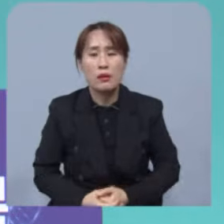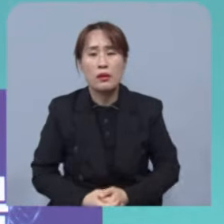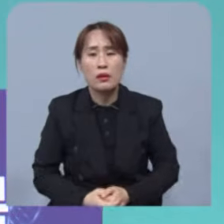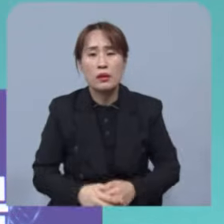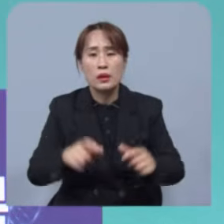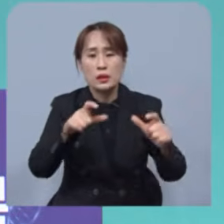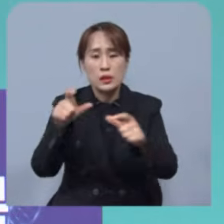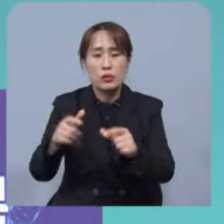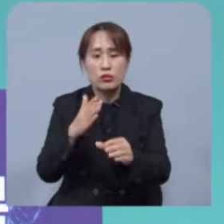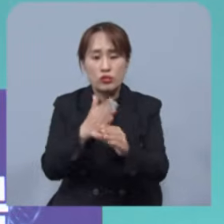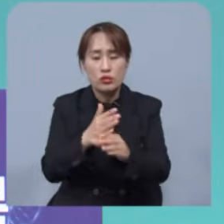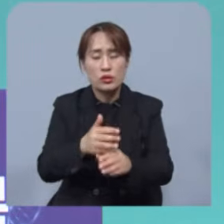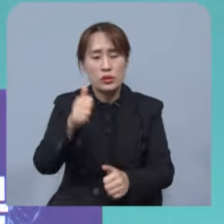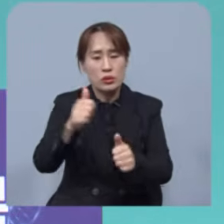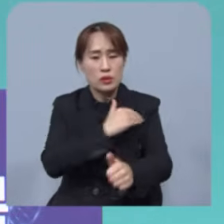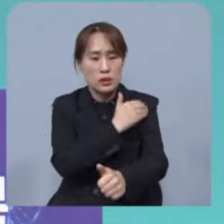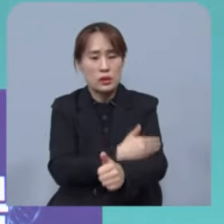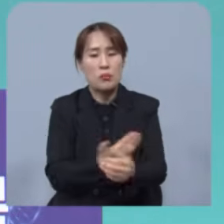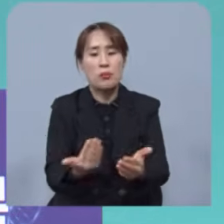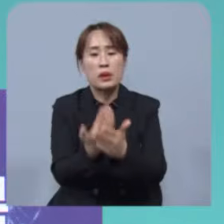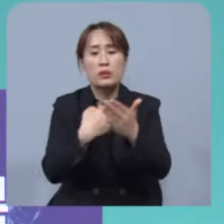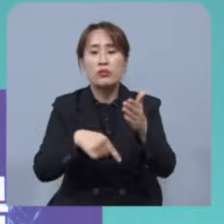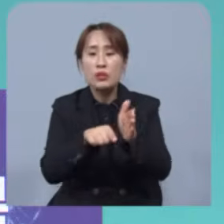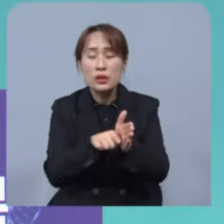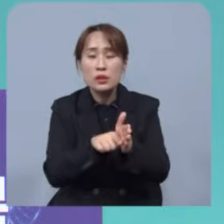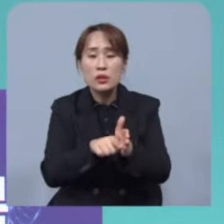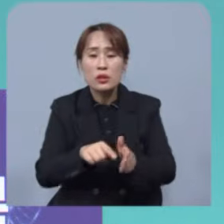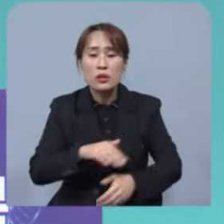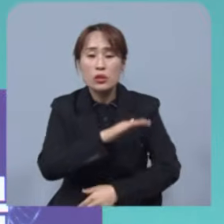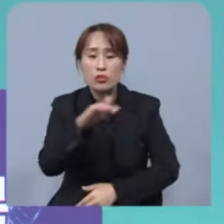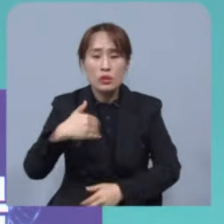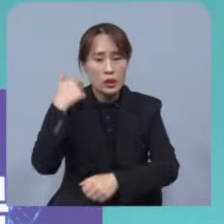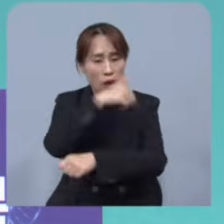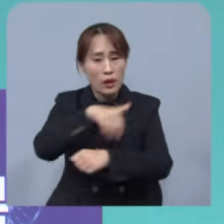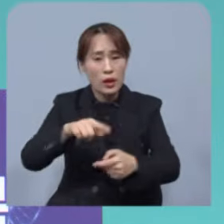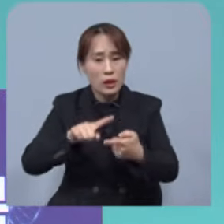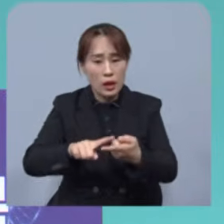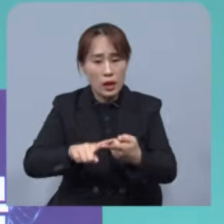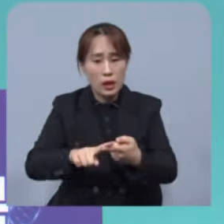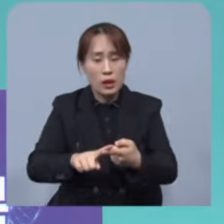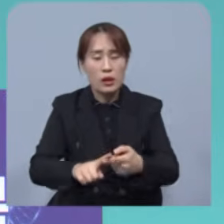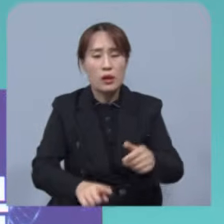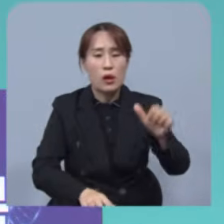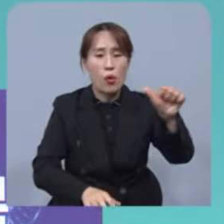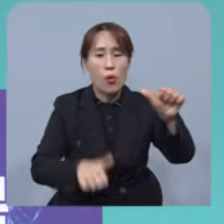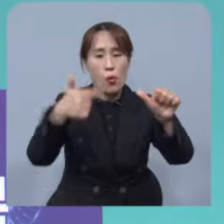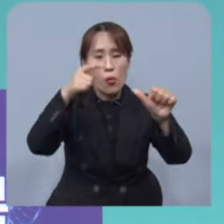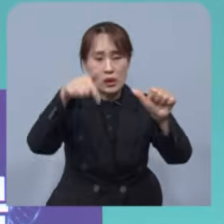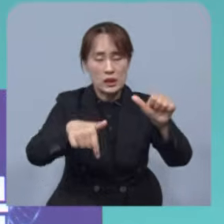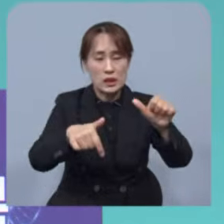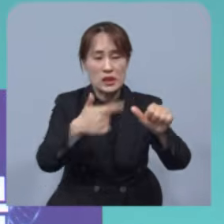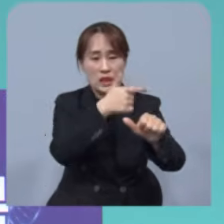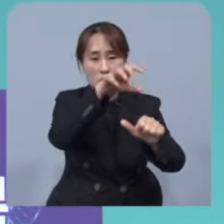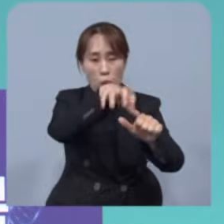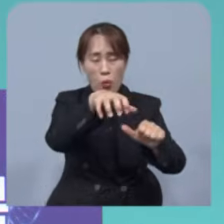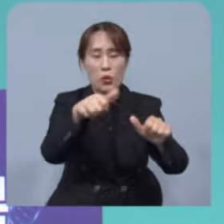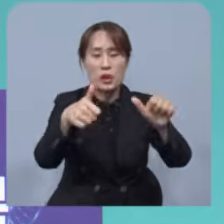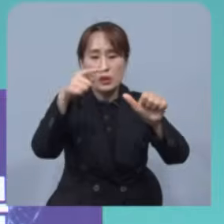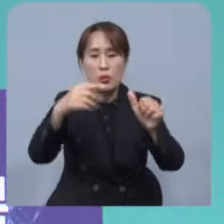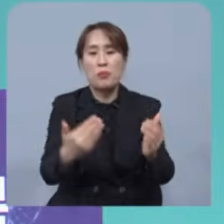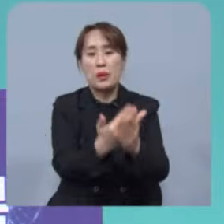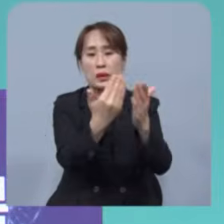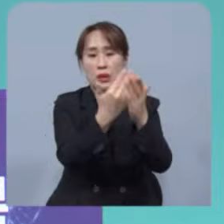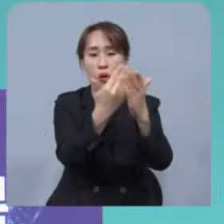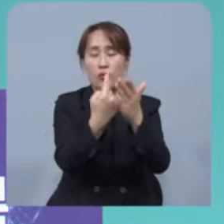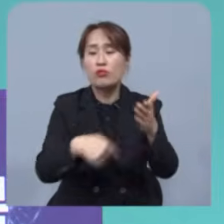이게 지역 중심의 경쟁력을 강화하려면 특히 우리가 이제 기획하는 대로 5개 5극 체계를 이렇게 편제해서 그